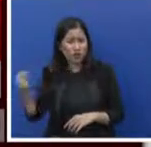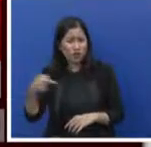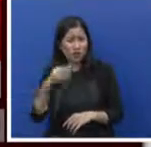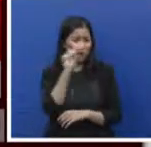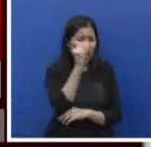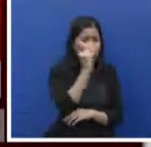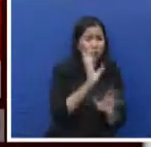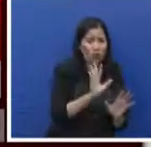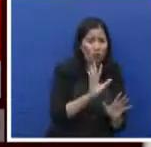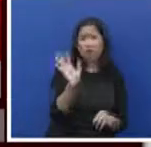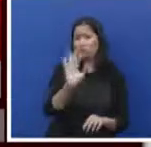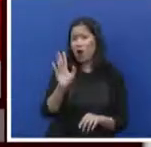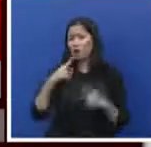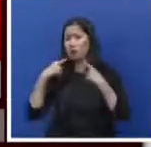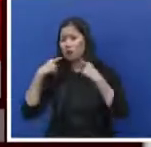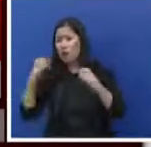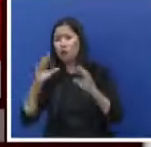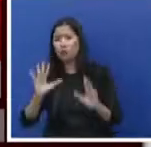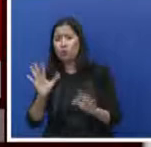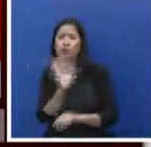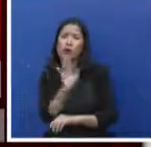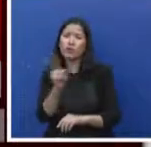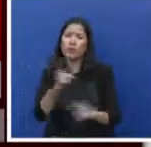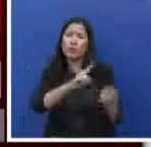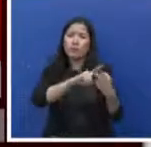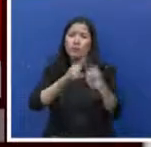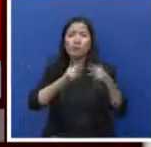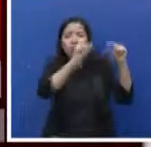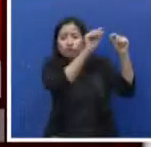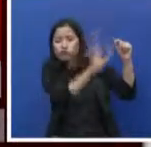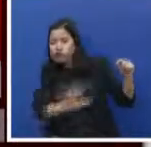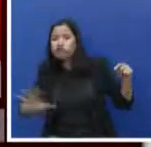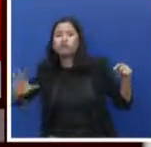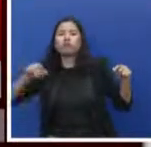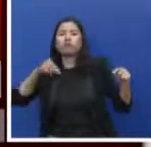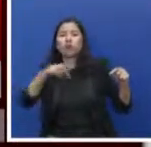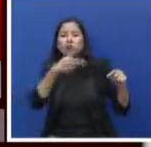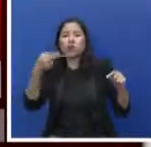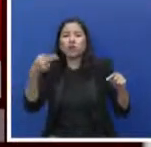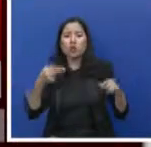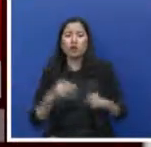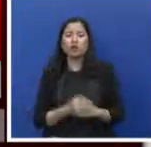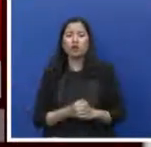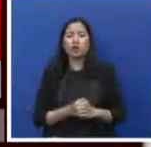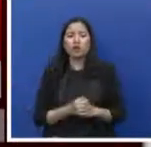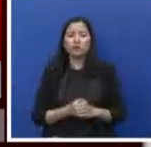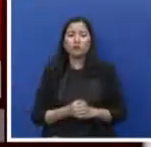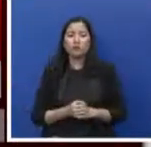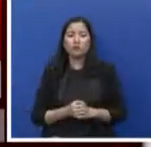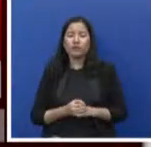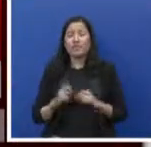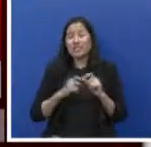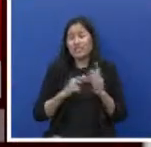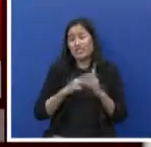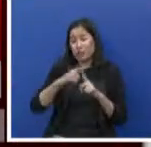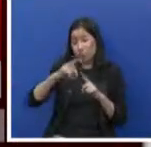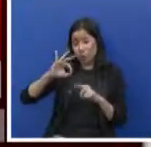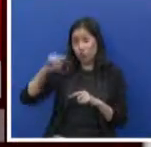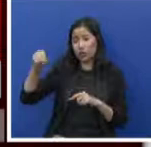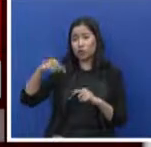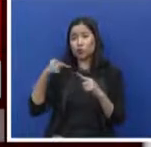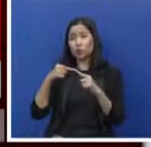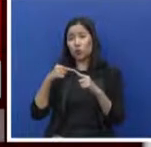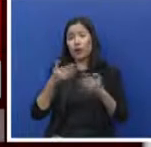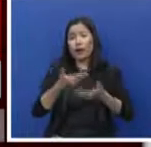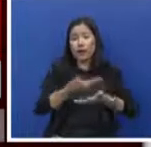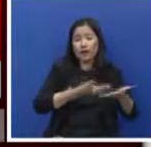Jakarta, bukan hanya Jawa, tapi juga teman-teman kita dari Sabang sampai Merauke, Mbak. Nah, Mbak Sinto, ini terkait dengan layanan di Gojek sendiri. Ini apakah